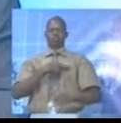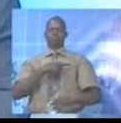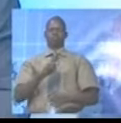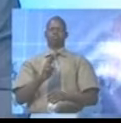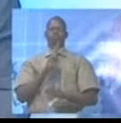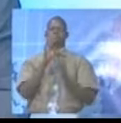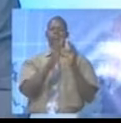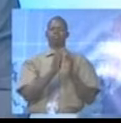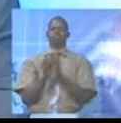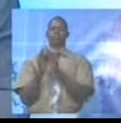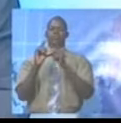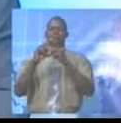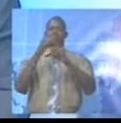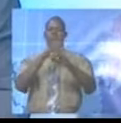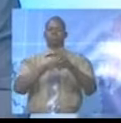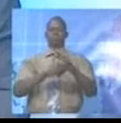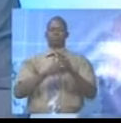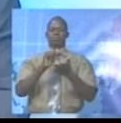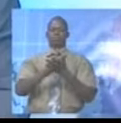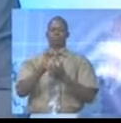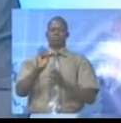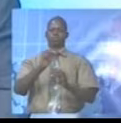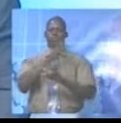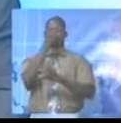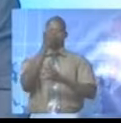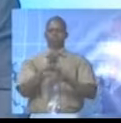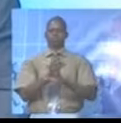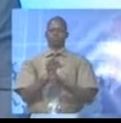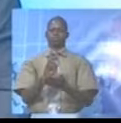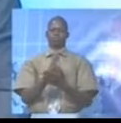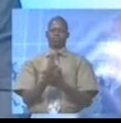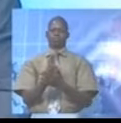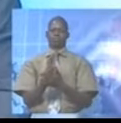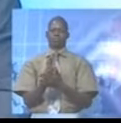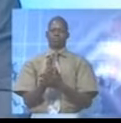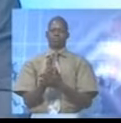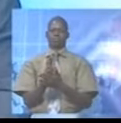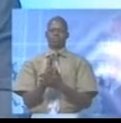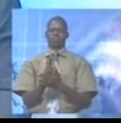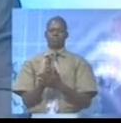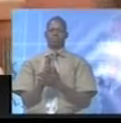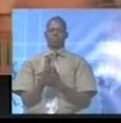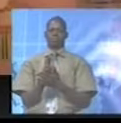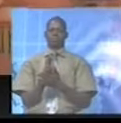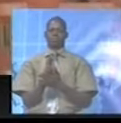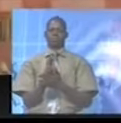se sont mobilisées à l'occasion de cette installation. Reportage Sylvain Vebamba.